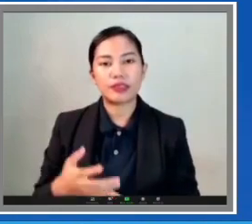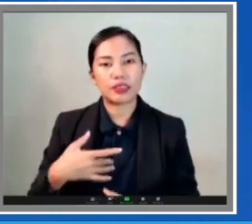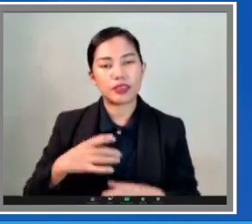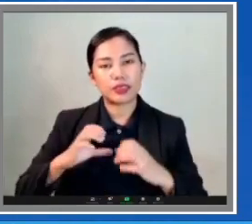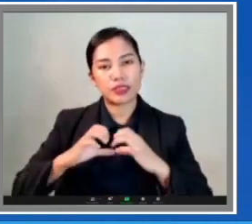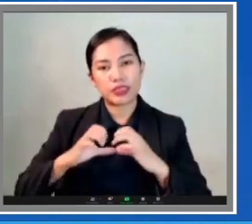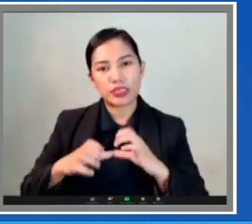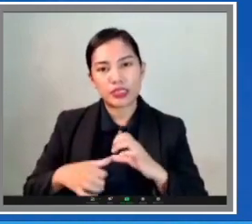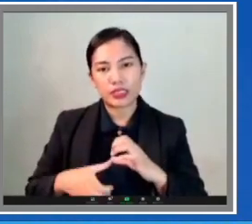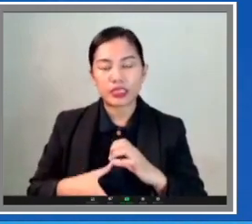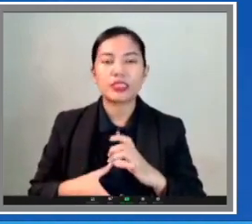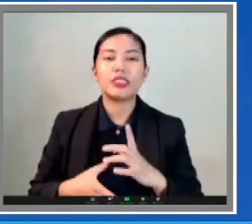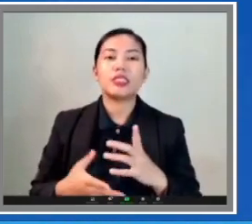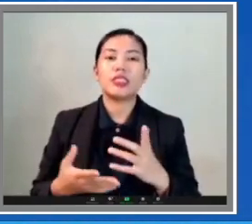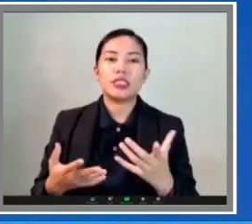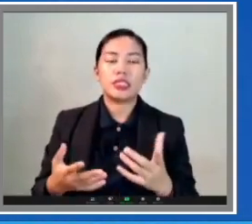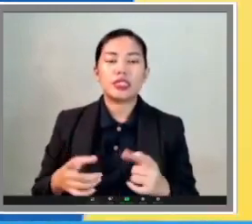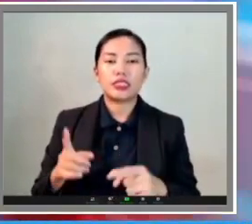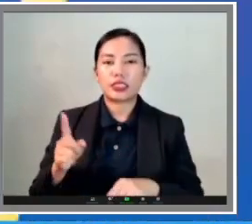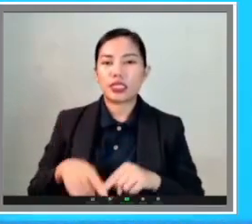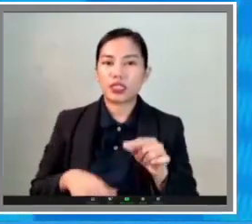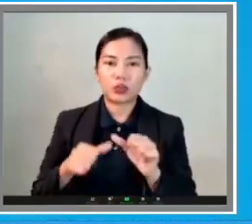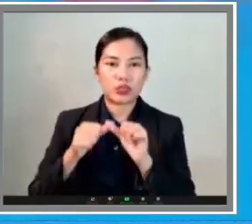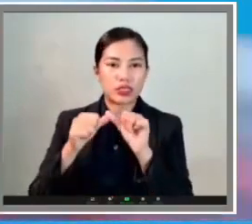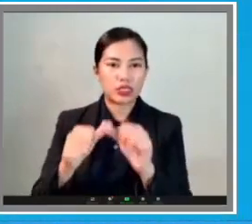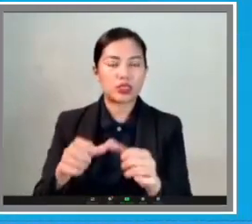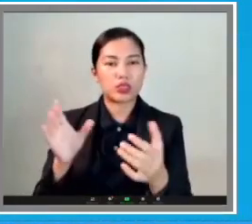hindi niya kinayang ituloy ang concert.